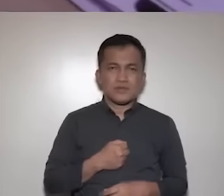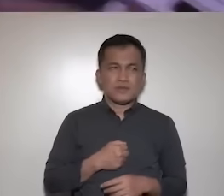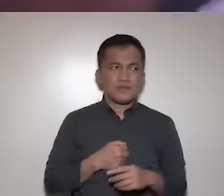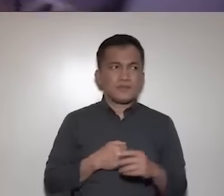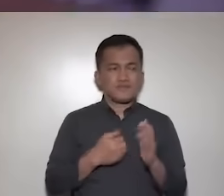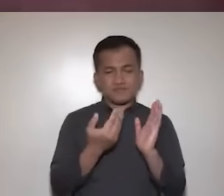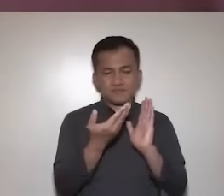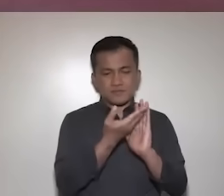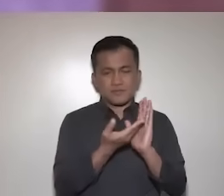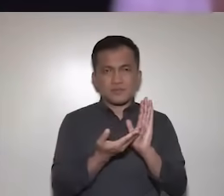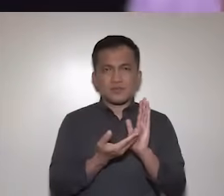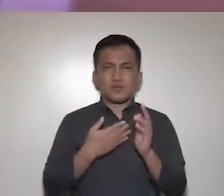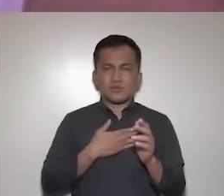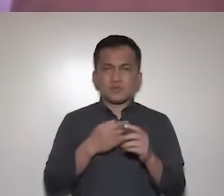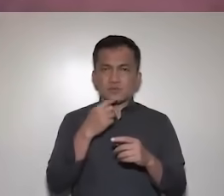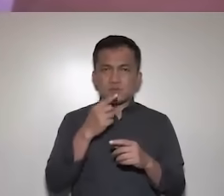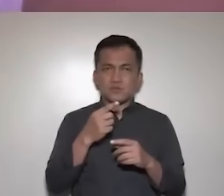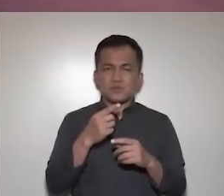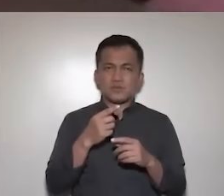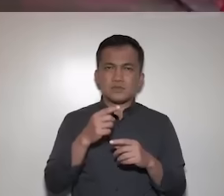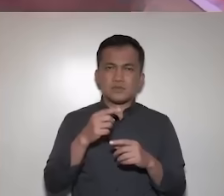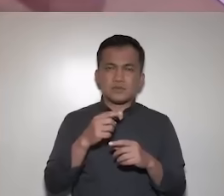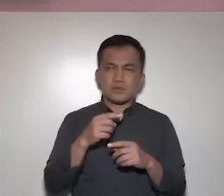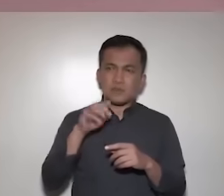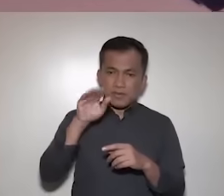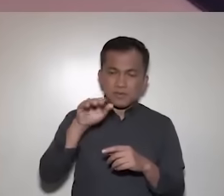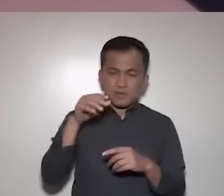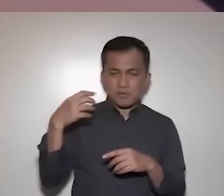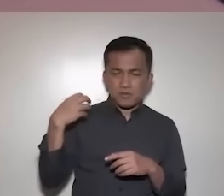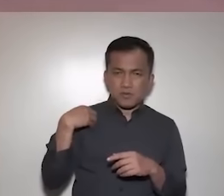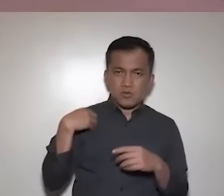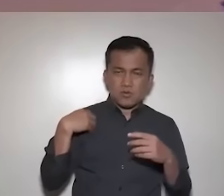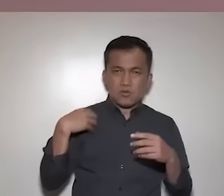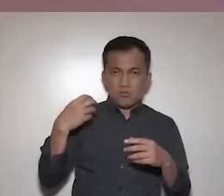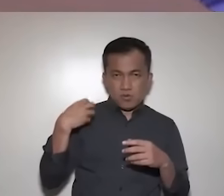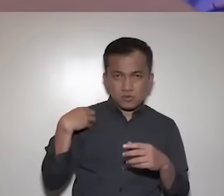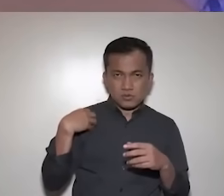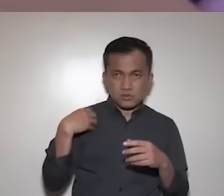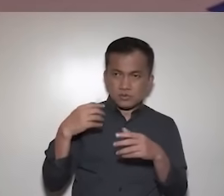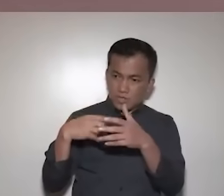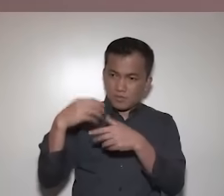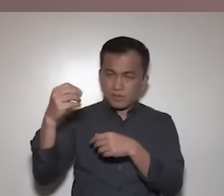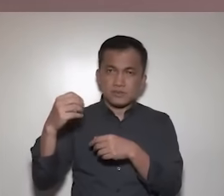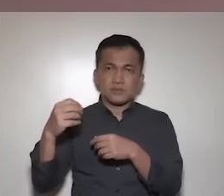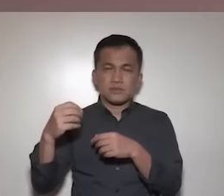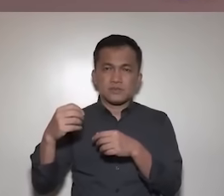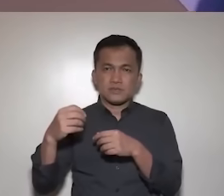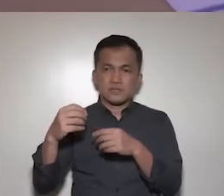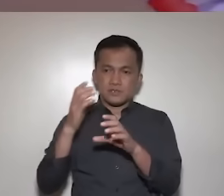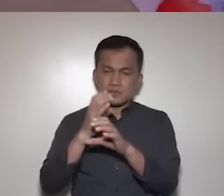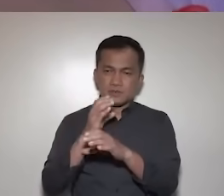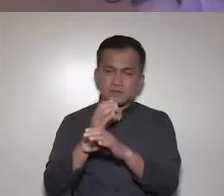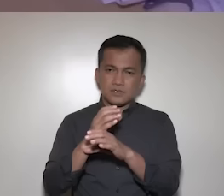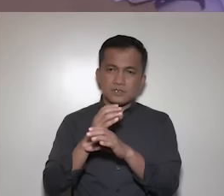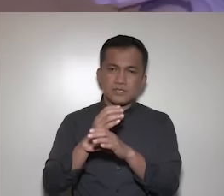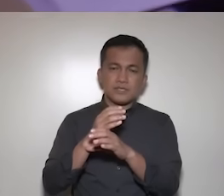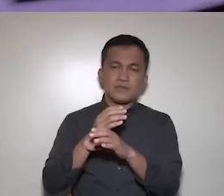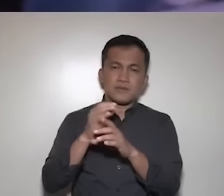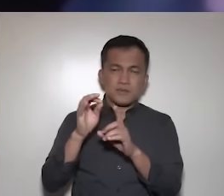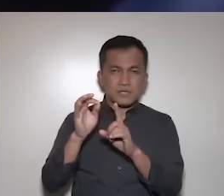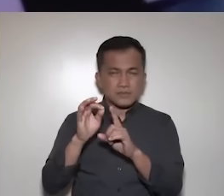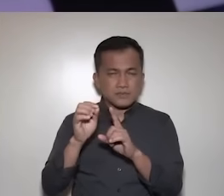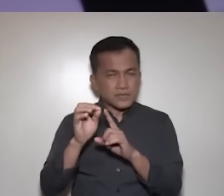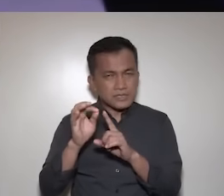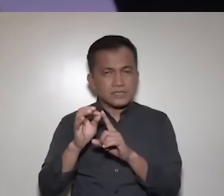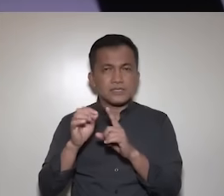Ito, parang gusto mo sabihin, nagpaalam ka sa amo mo, amo, dyan lang kami sa labas, sa kotse ni Pakistani,